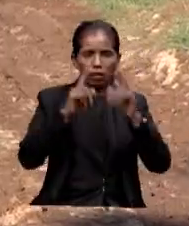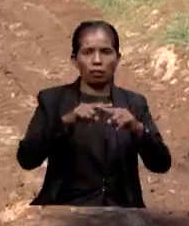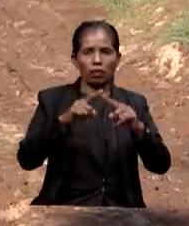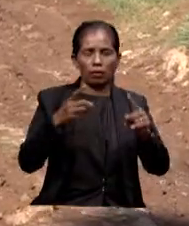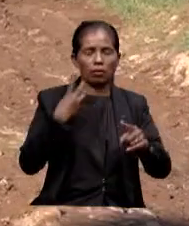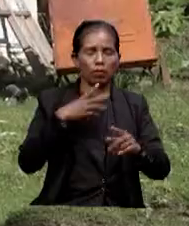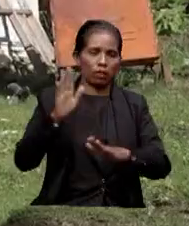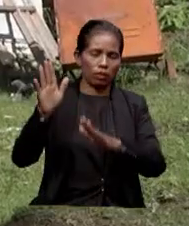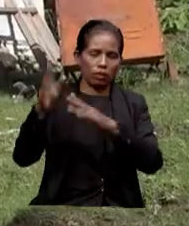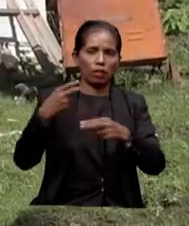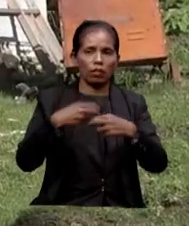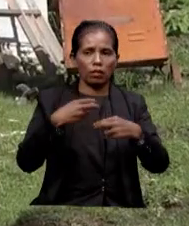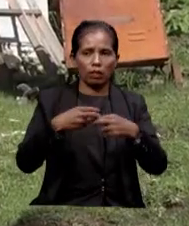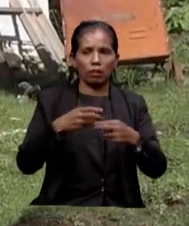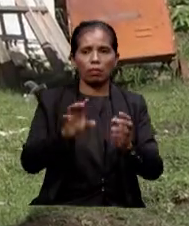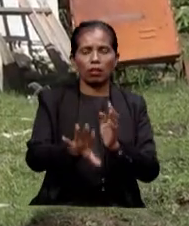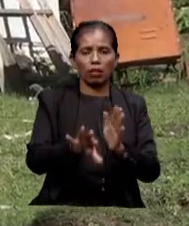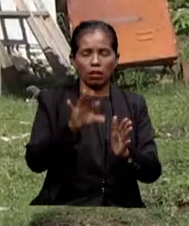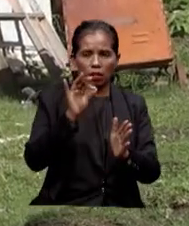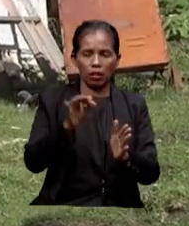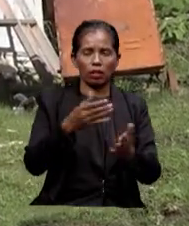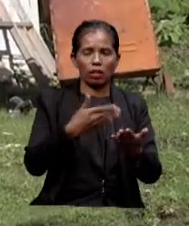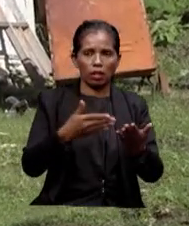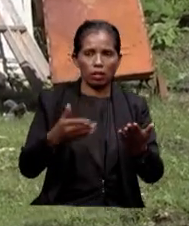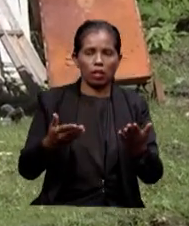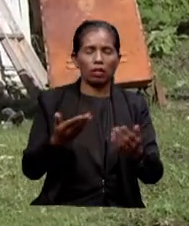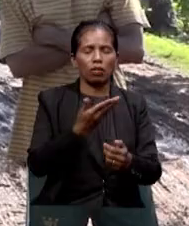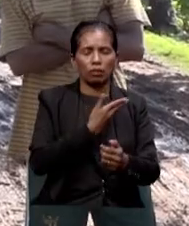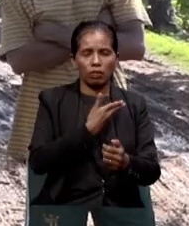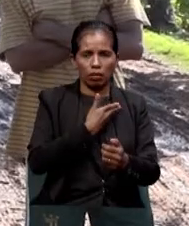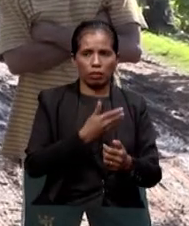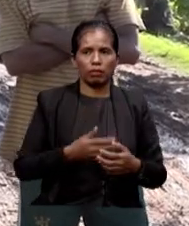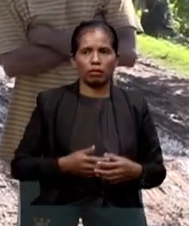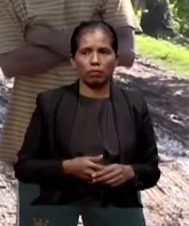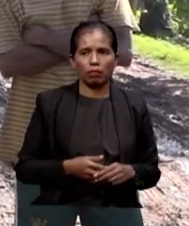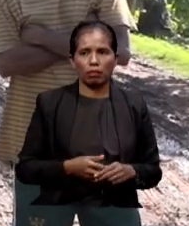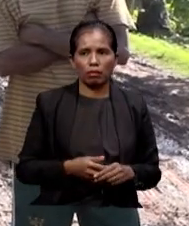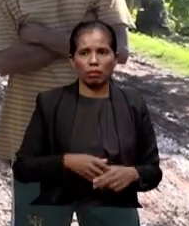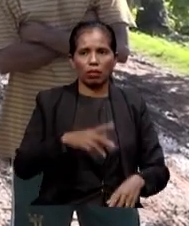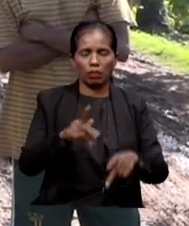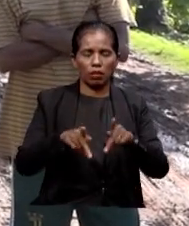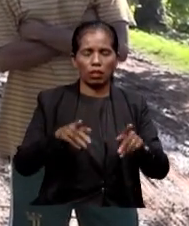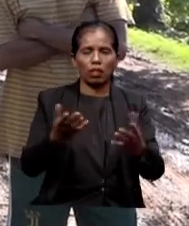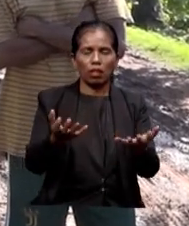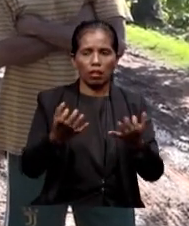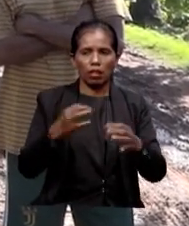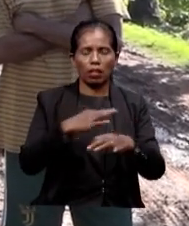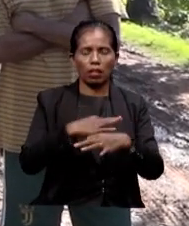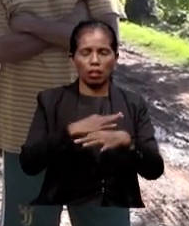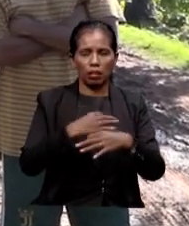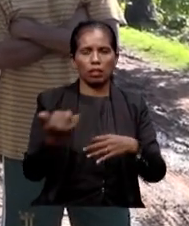rural susar tebes ami bela hetan sasan sir hopefully ne be karum tebes i komunidade hakkarak hadia sirnia